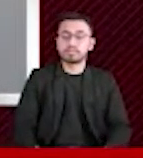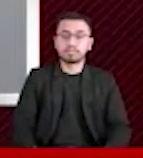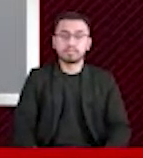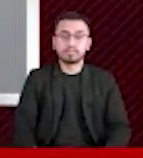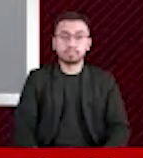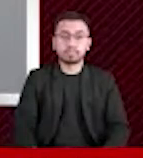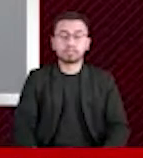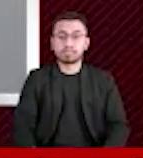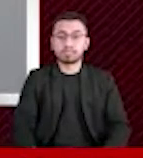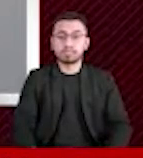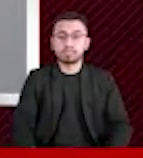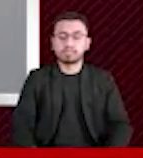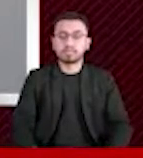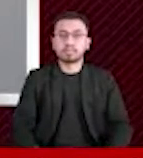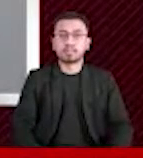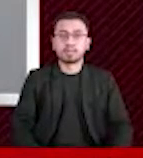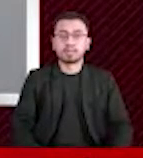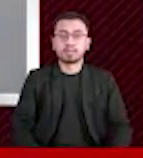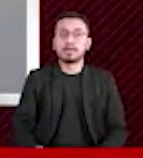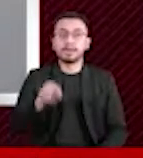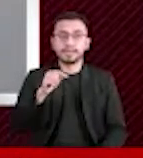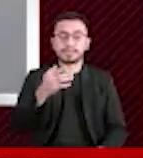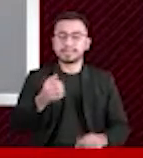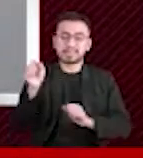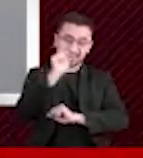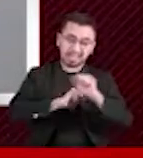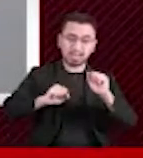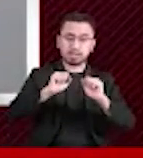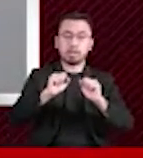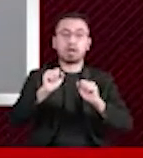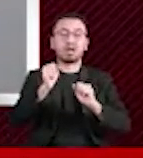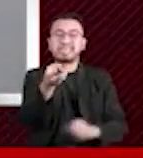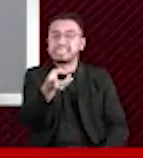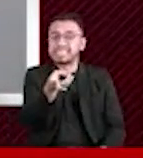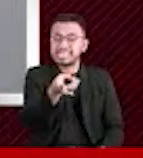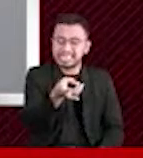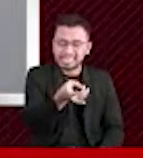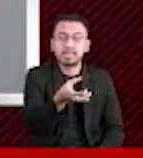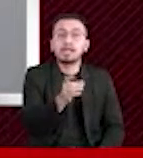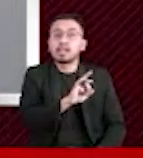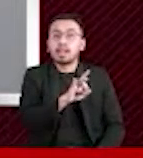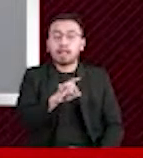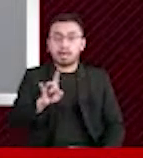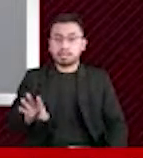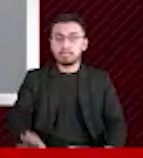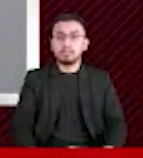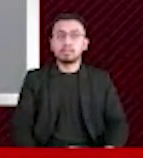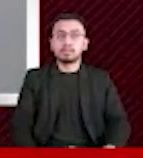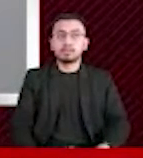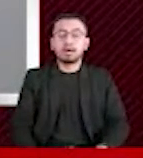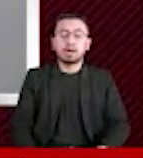ini nampaknya kondisi-kondisi dengan reported yang rendah dan zat dan RT yang kecil itu sangat memungkinkan kita sedang memasuki